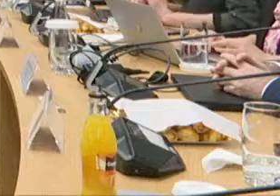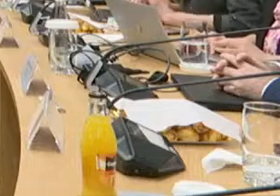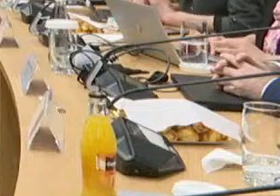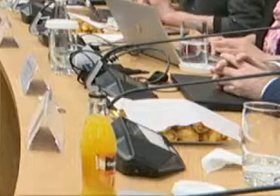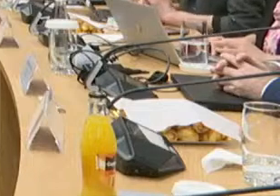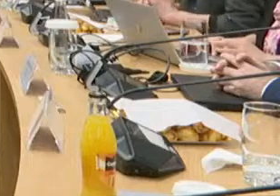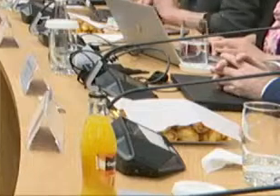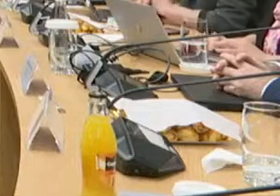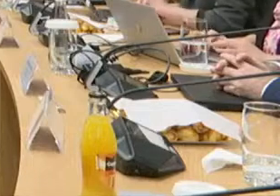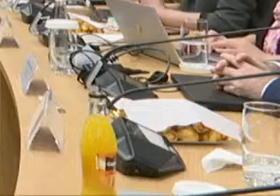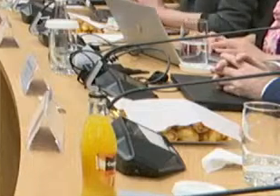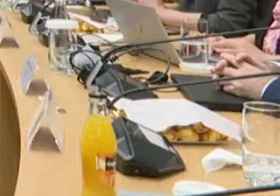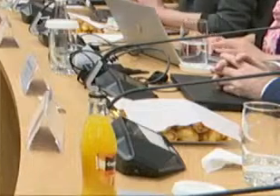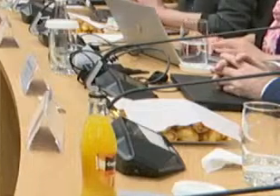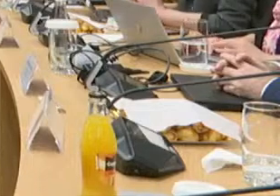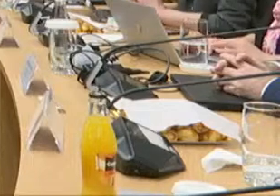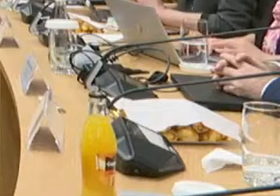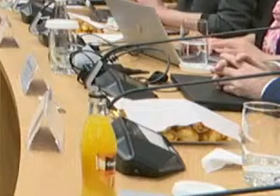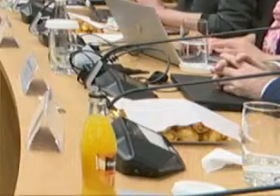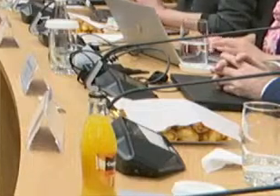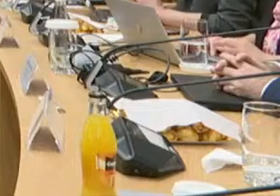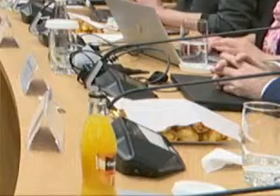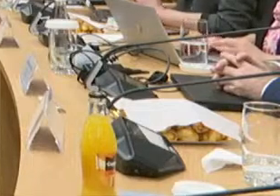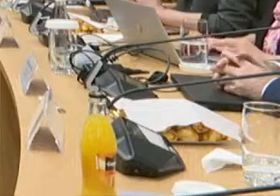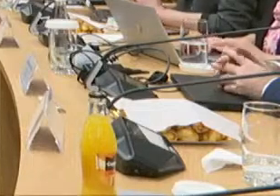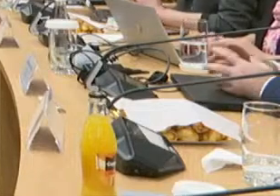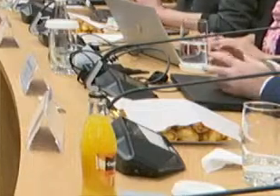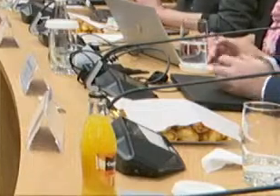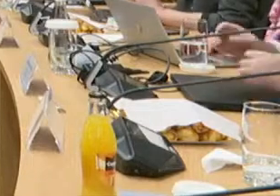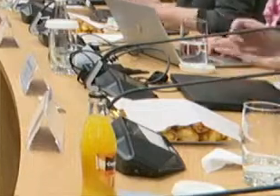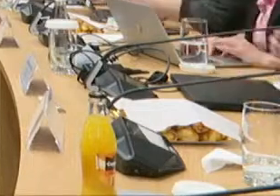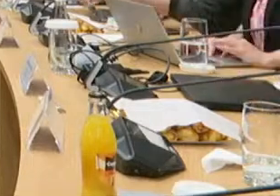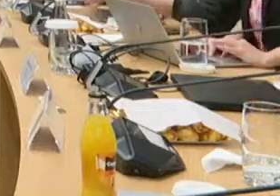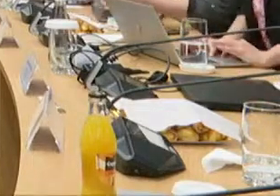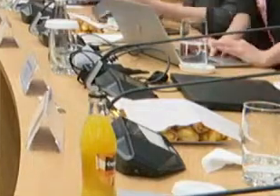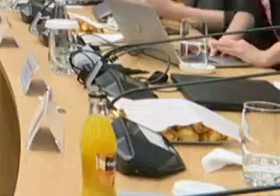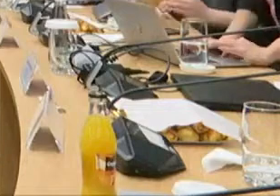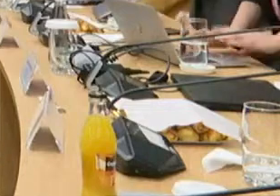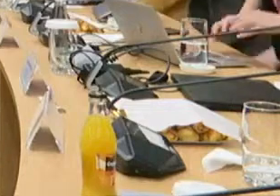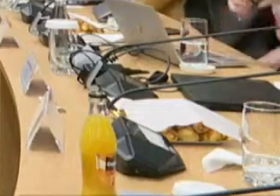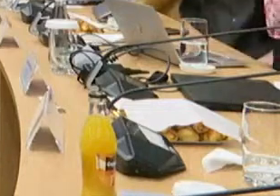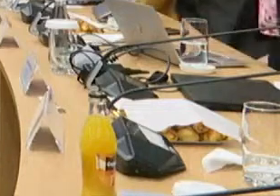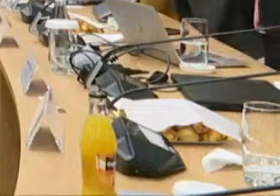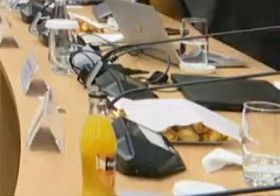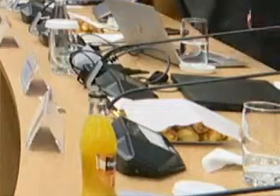ședință Bună ziua stimați colegi vă invit să ascultăm imnul național al